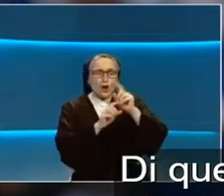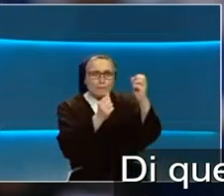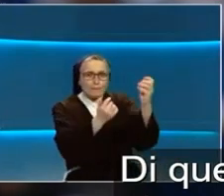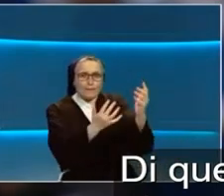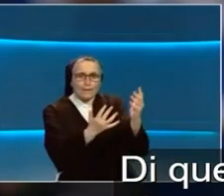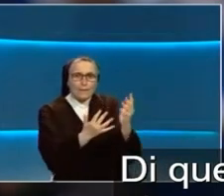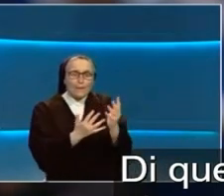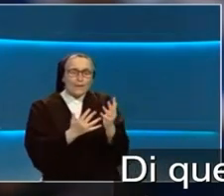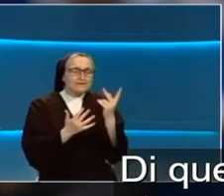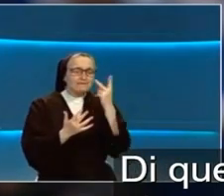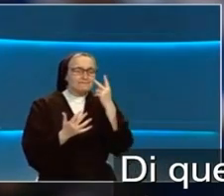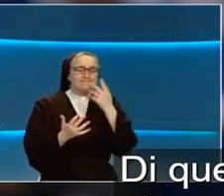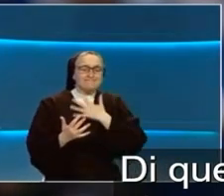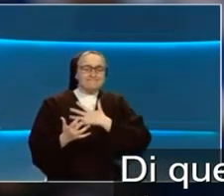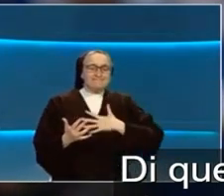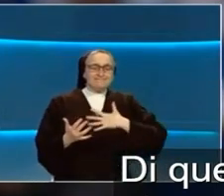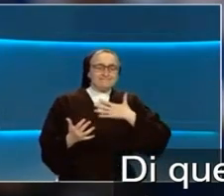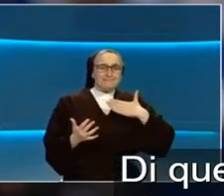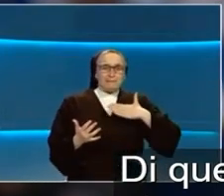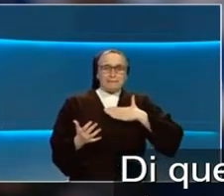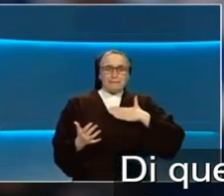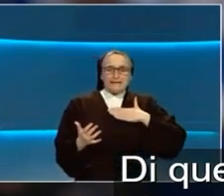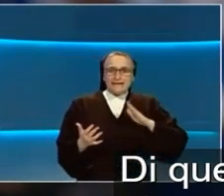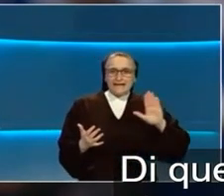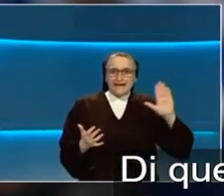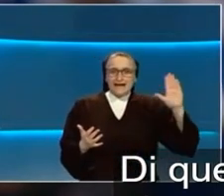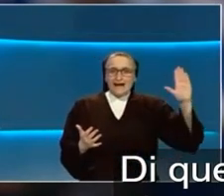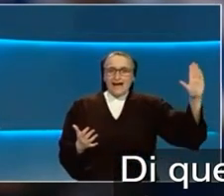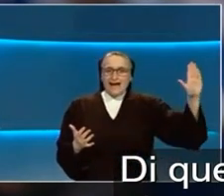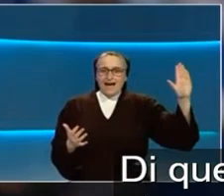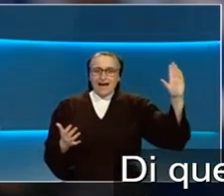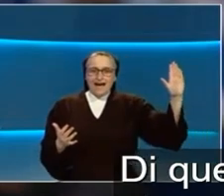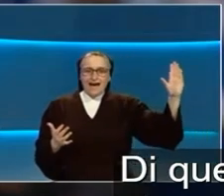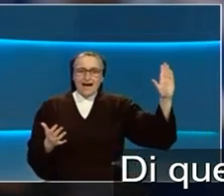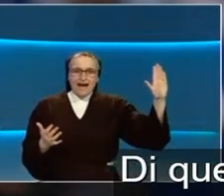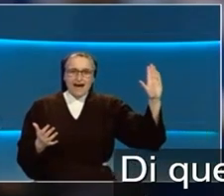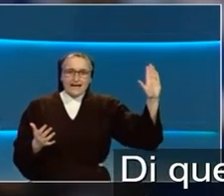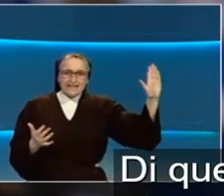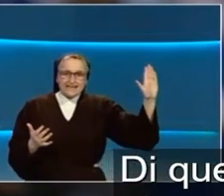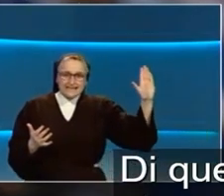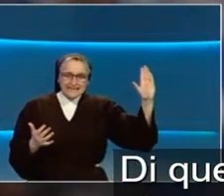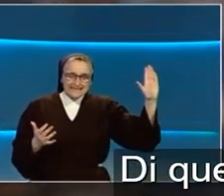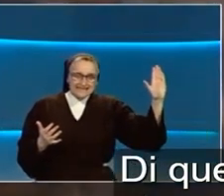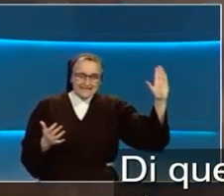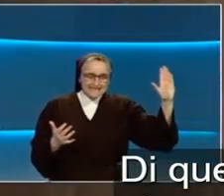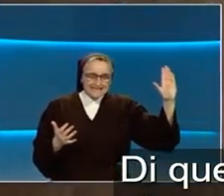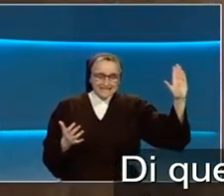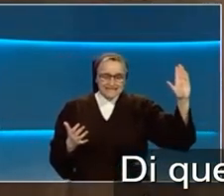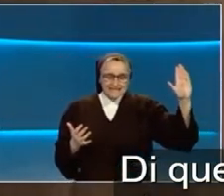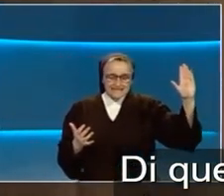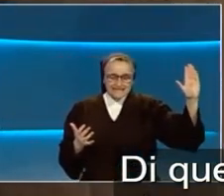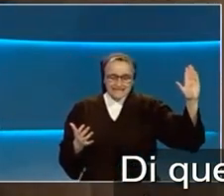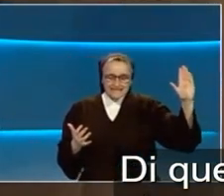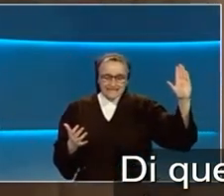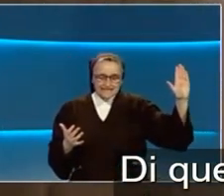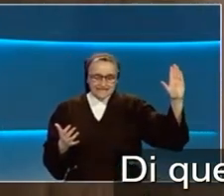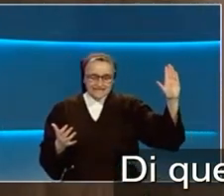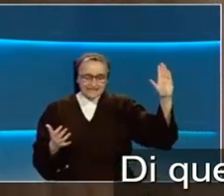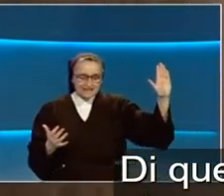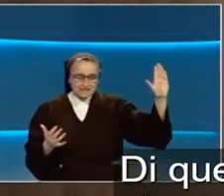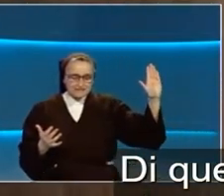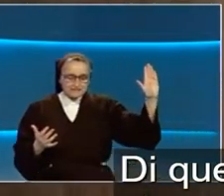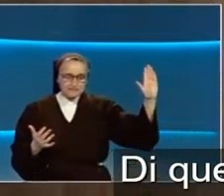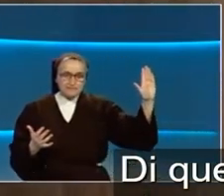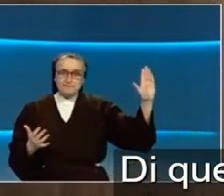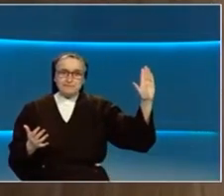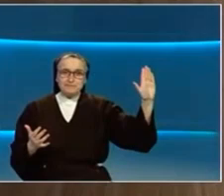illuminabitur, et nox illuminatio mea, in delicis